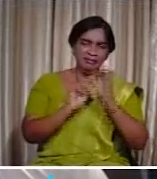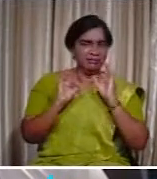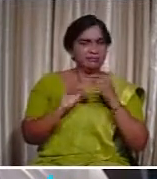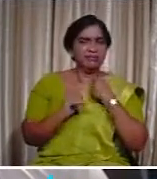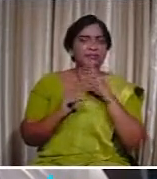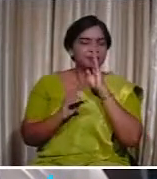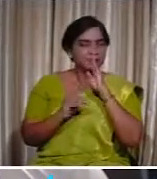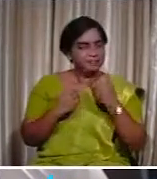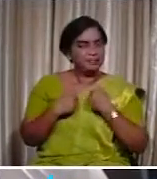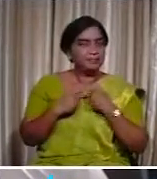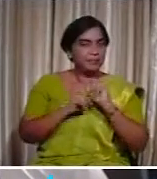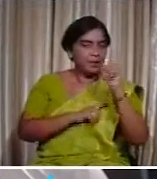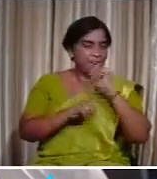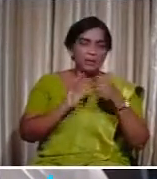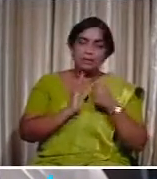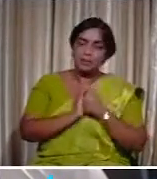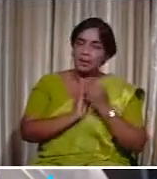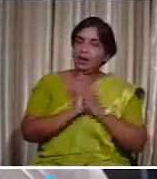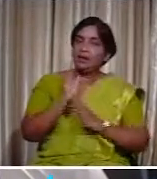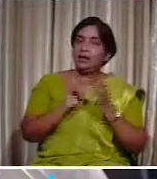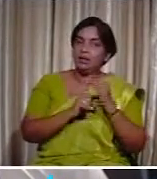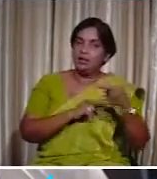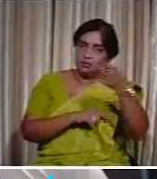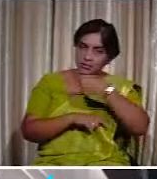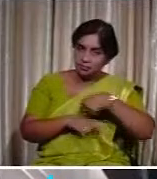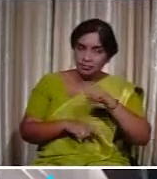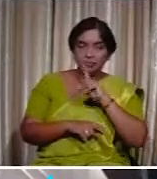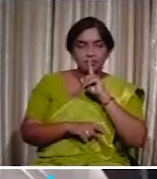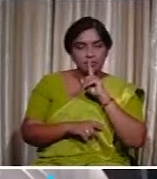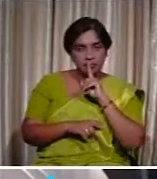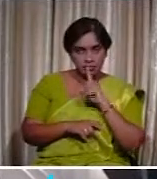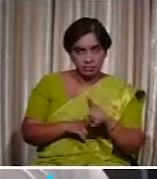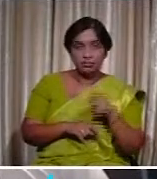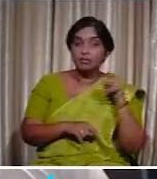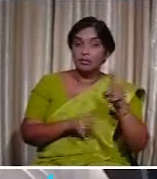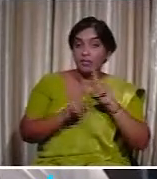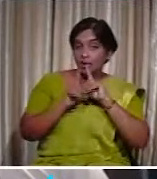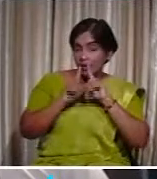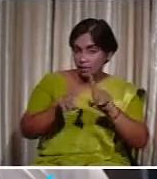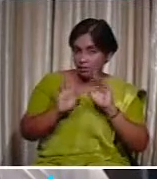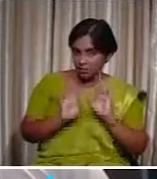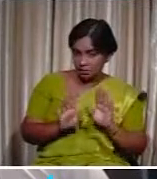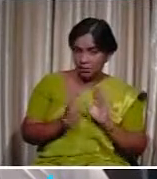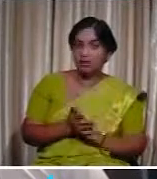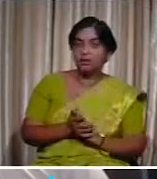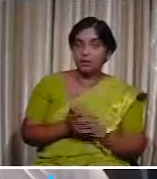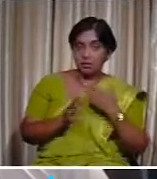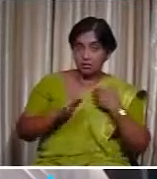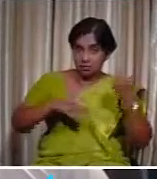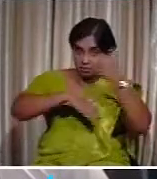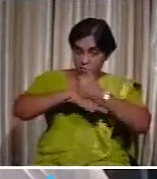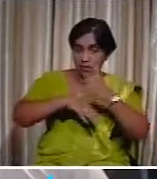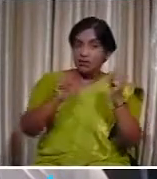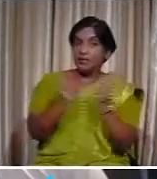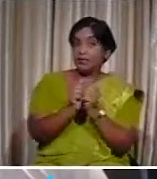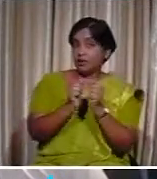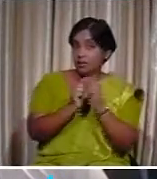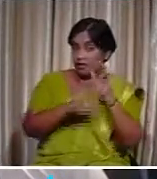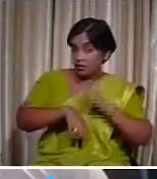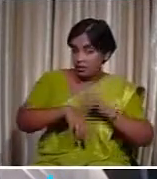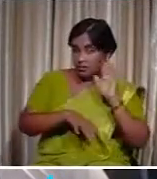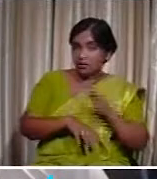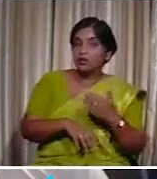ඒ නිසා අපේ පාර්ලිමේන්තුව ගරු මැති අමතුවරුන්ගෙන් මං ඉල්ලන එක ඉල්ලීමක්. ඒ ඉල්ලීම තමයි මම මූලාසනයේ කටයුතු කරන වෙලාවල්දී